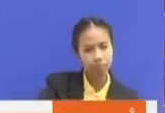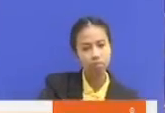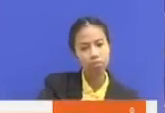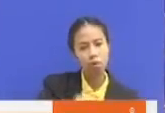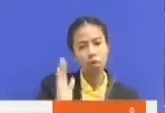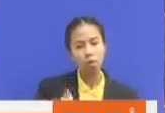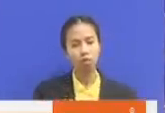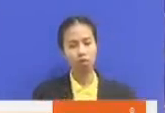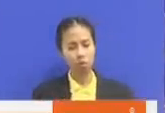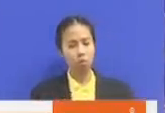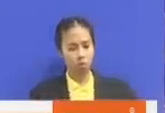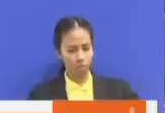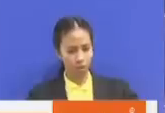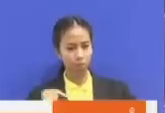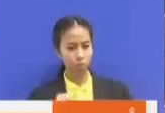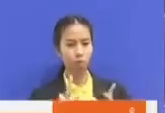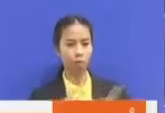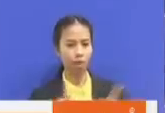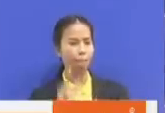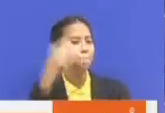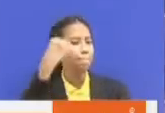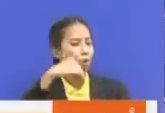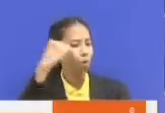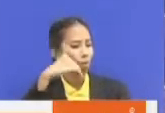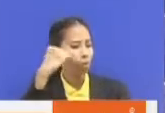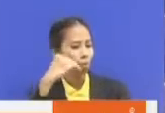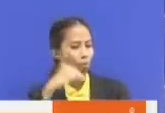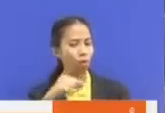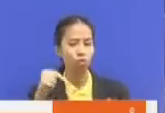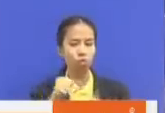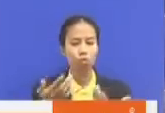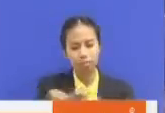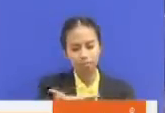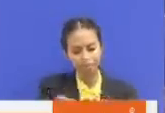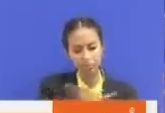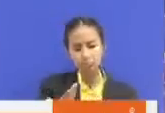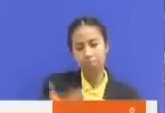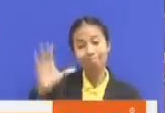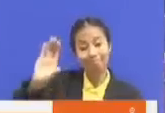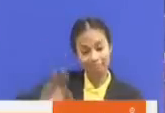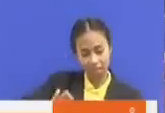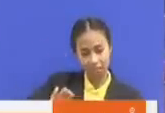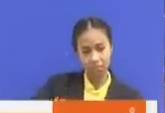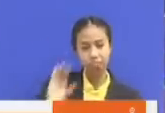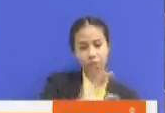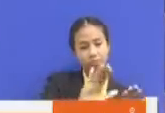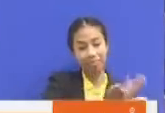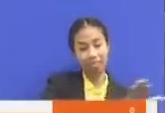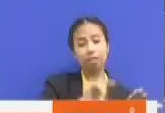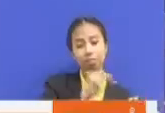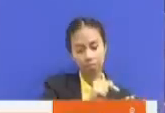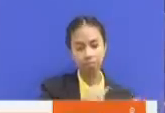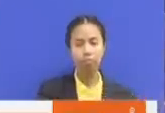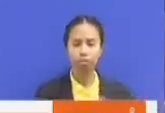วิสัยทัศน์ต่างๆนั้นผ่านการหาเสียงไปเรียบร้อยแล้วนั่นเองค่ะขณะที่ในส่วนของนายธนาธรจึงรุ่งเรืองกิจ